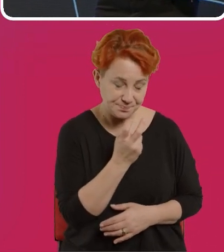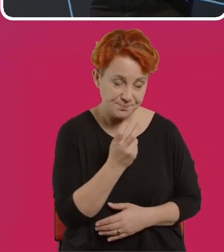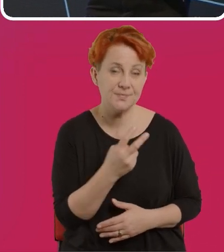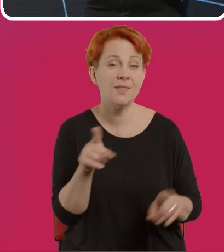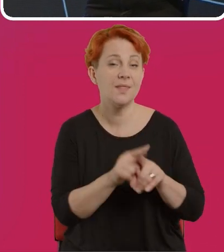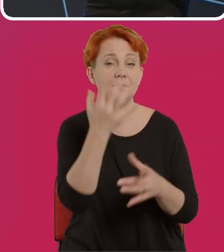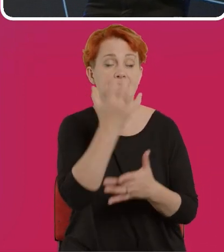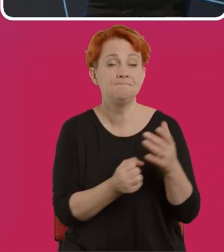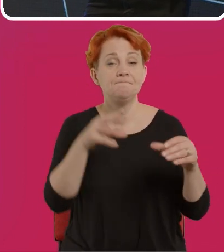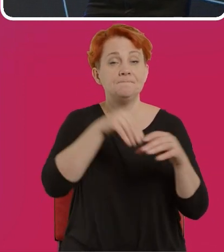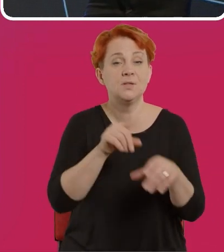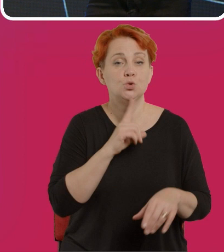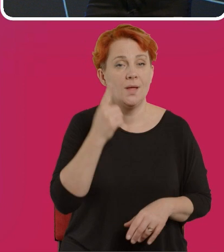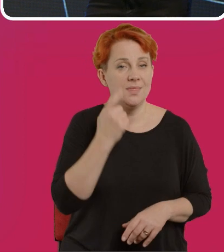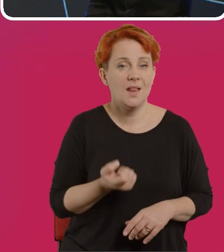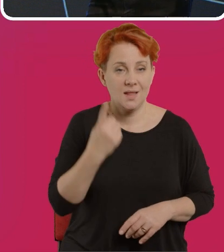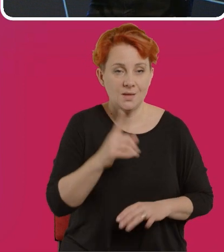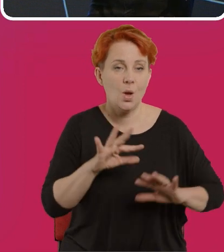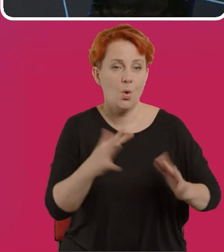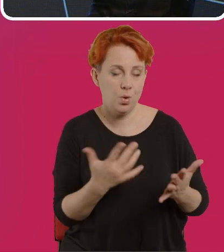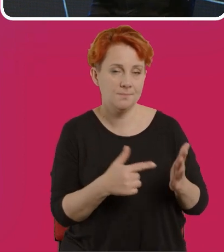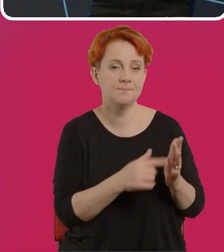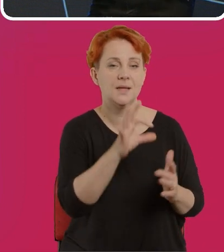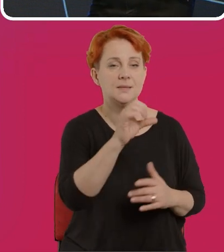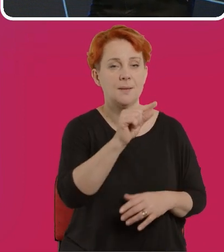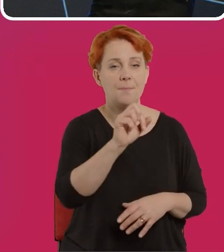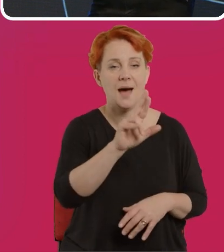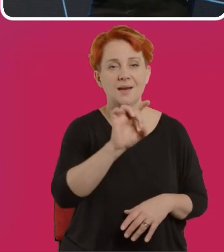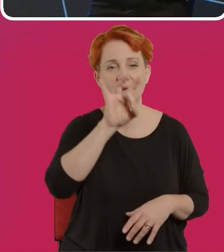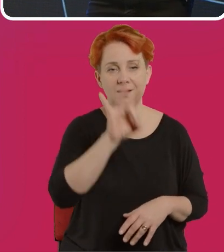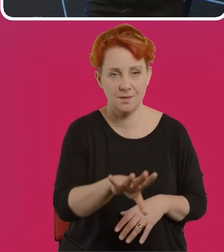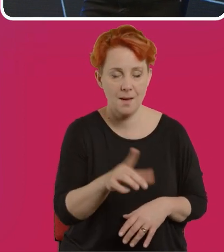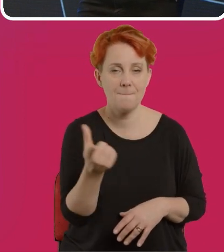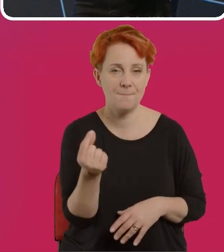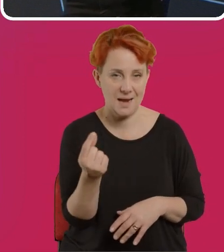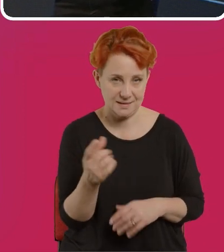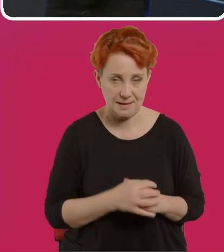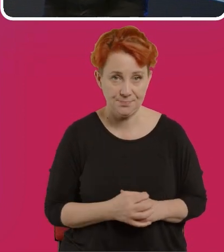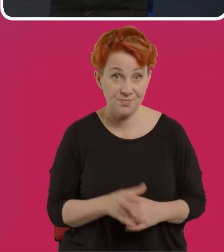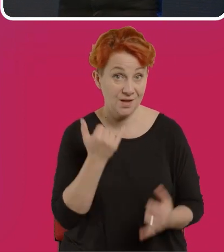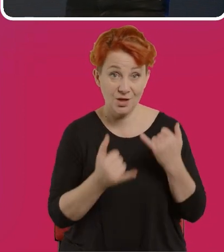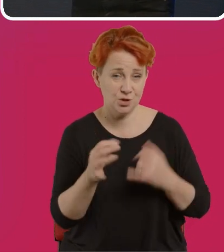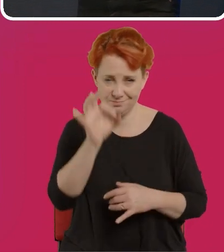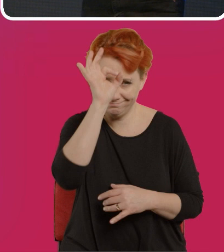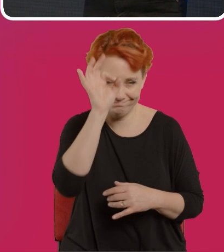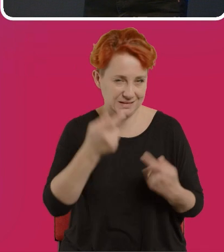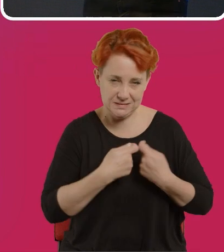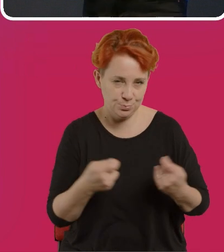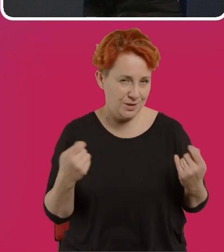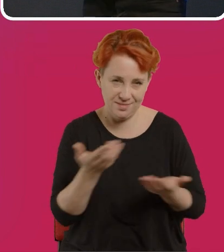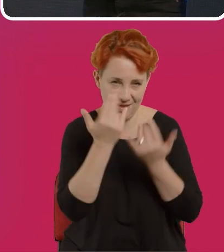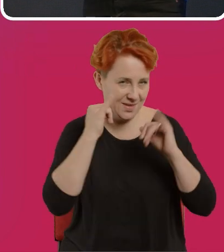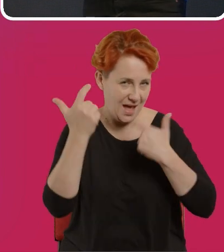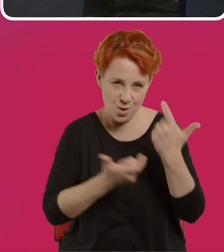AI jest stworzenie sobie tak zwanego sparring partnera. I to jest super w momencie, kiedy nie mamy doświadczenia kompletnie w sprzedaży